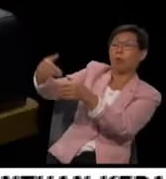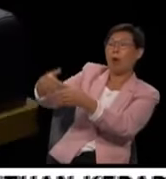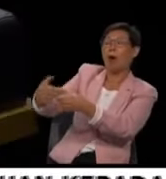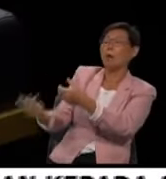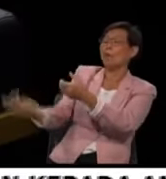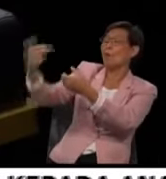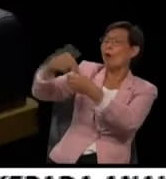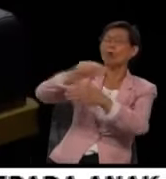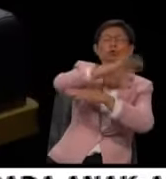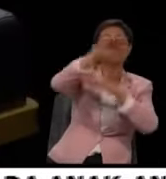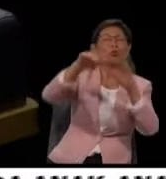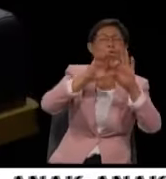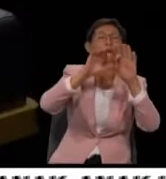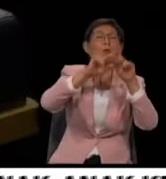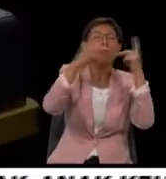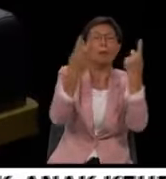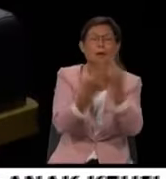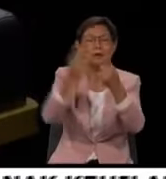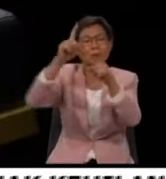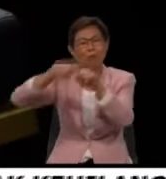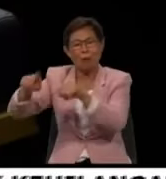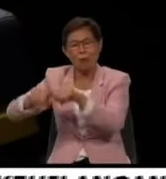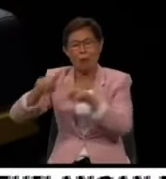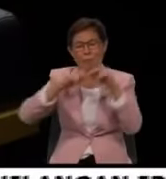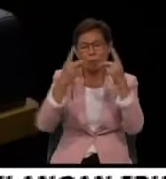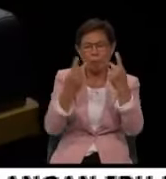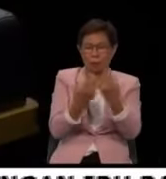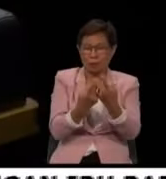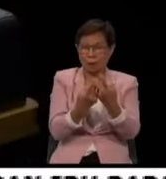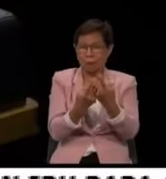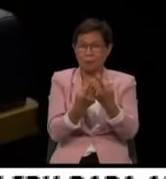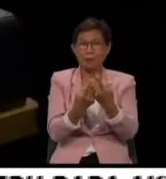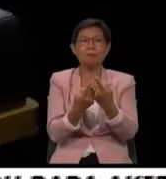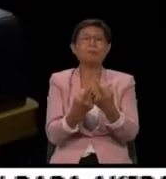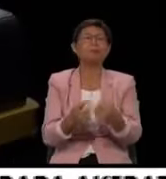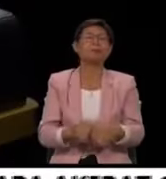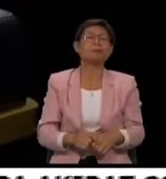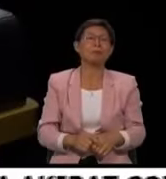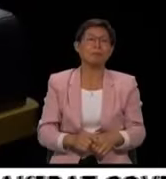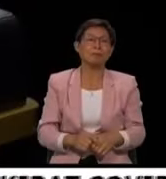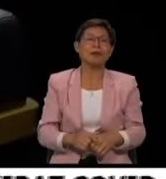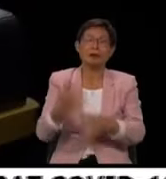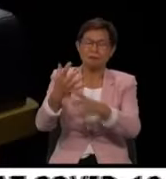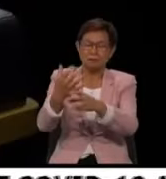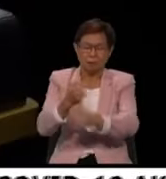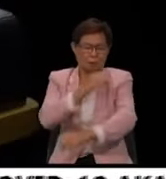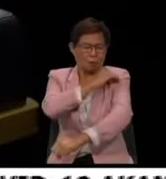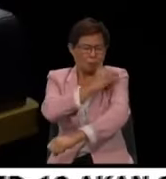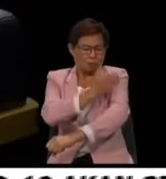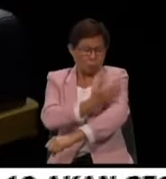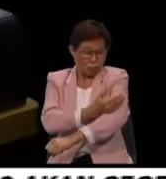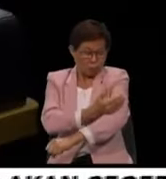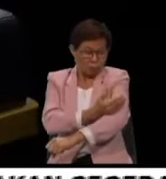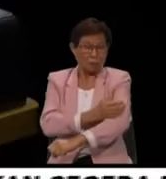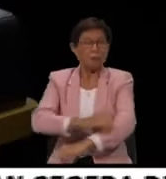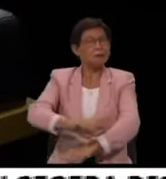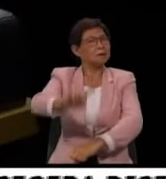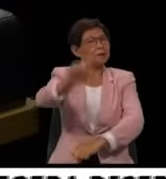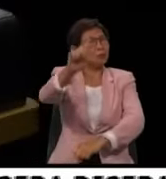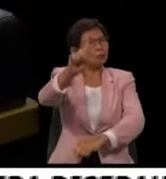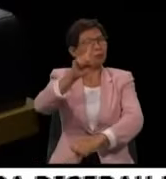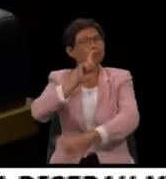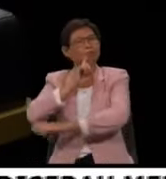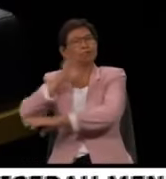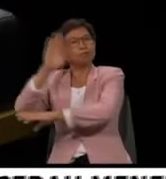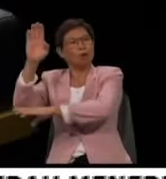parti-parti a pelbagai parti yang telah a mendapat mandat. Dan ini adalah satu salah satu